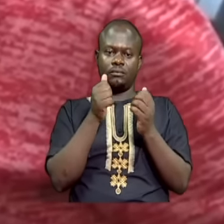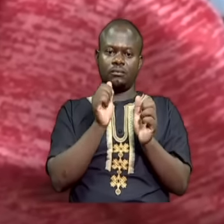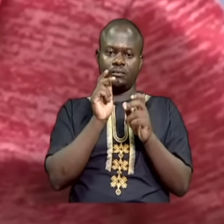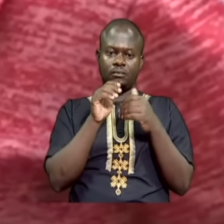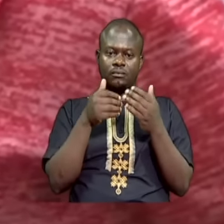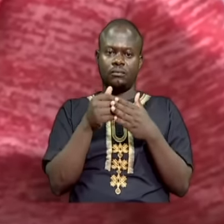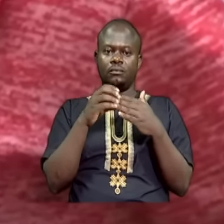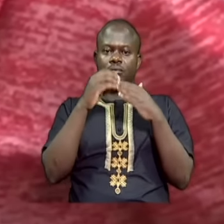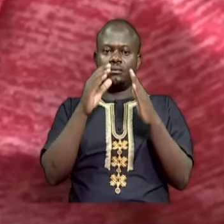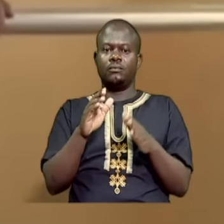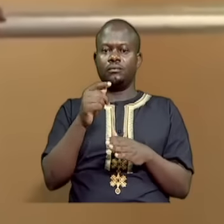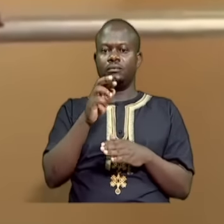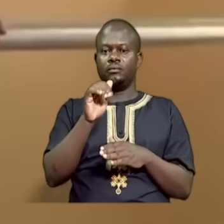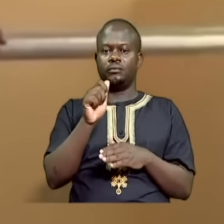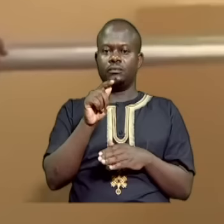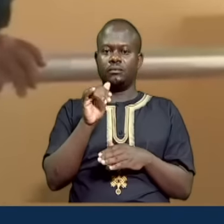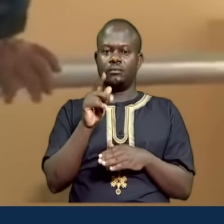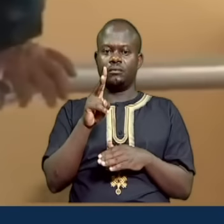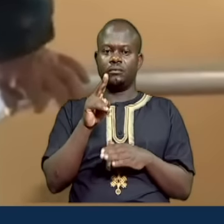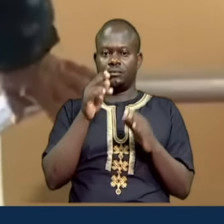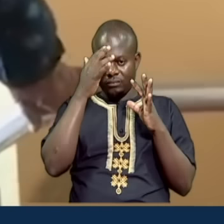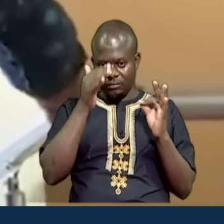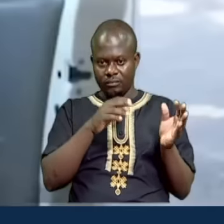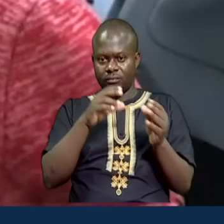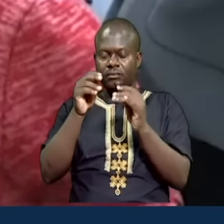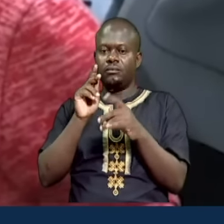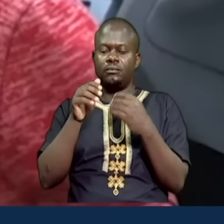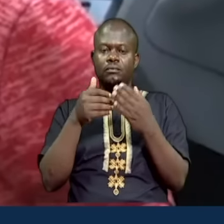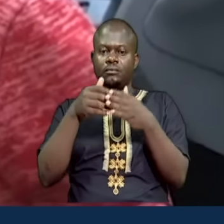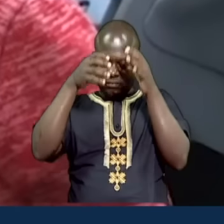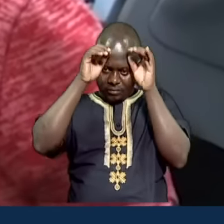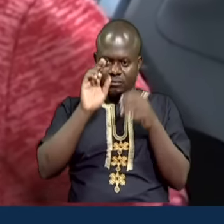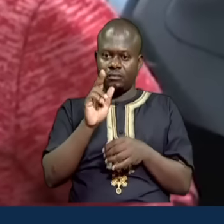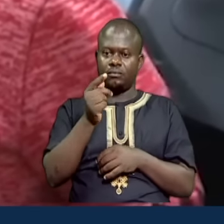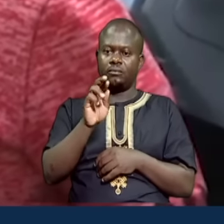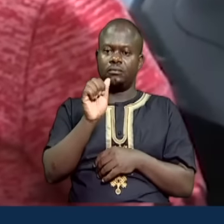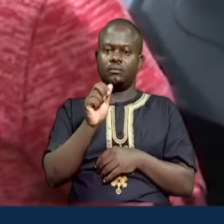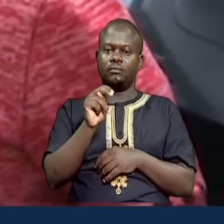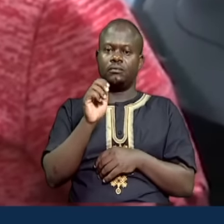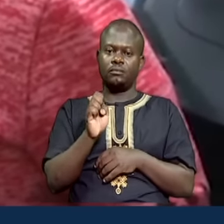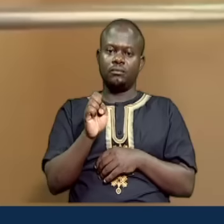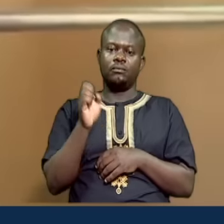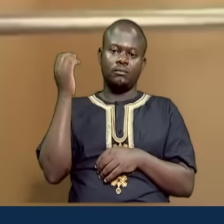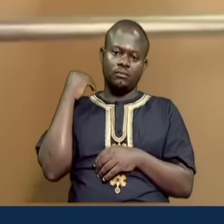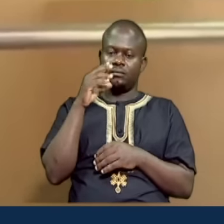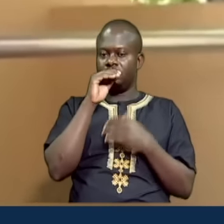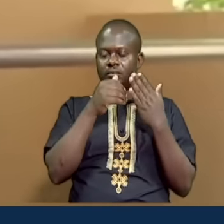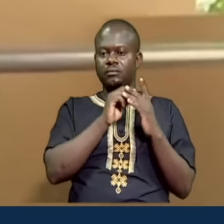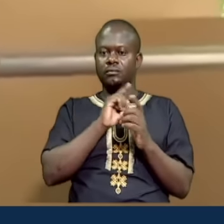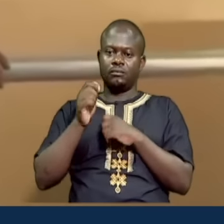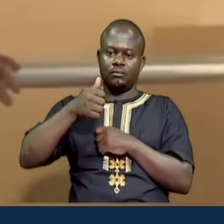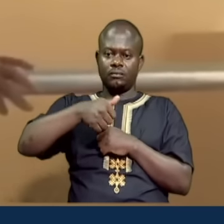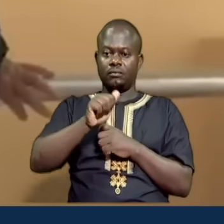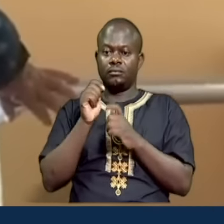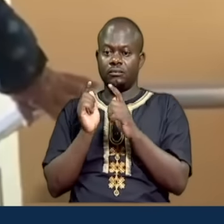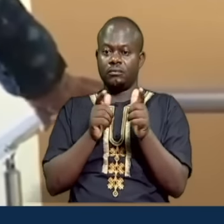rero ubuyobozi bwa Kharkiv bwafashe umwanzuro wo kwimura abaturage. Agatabo perezida wa Ukraine Volodymyr Zelensky yaraye yavuze ko ingabo ze nazo ziri